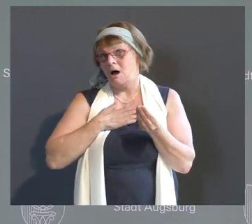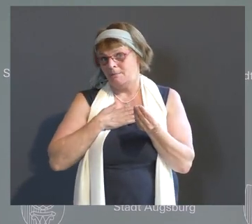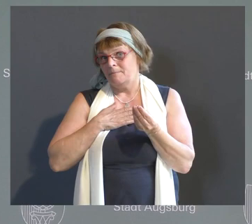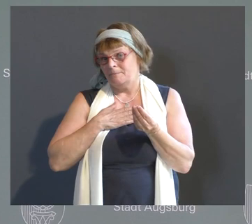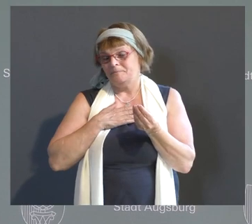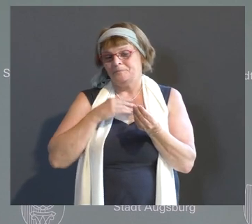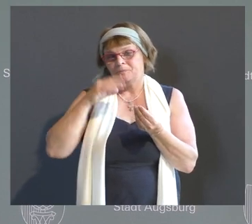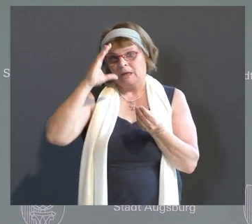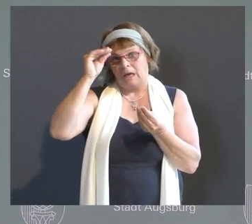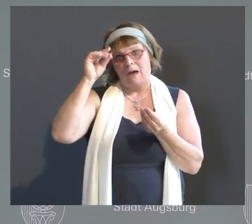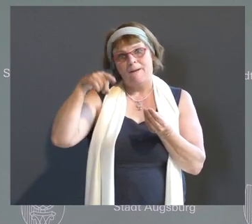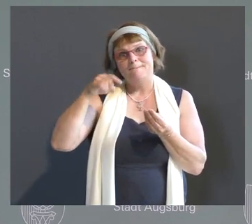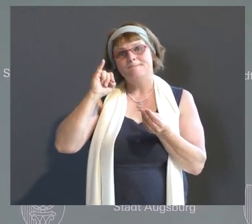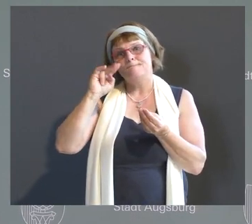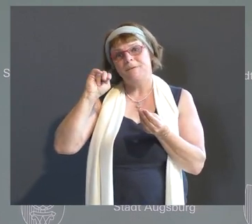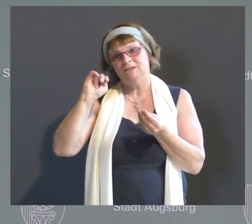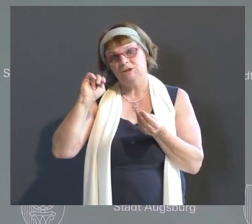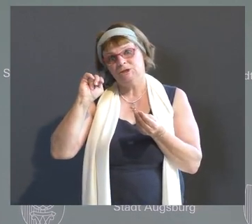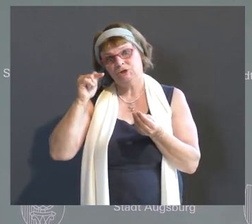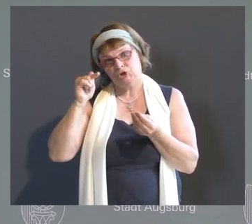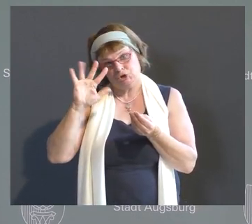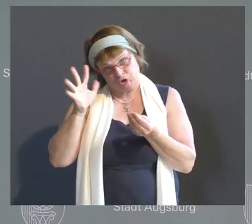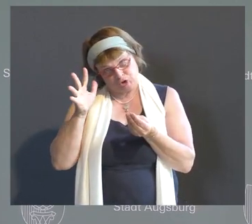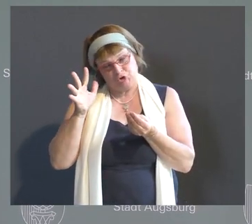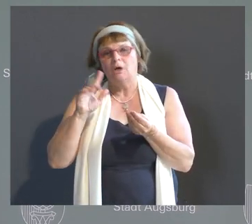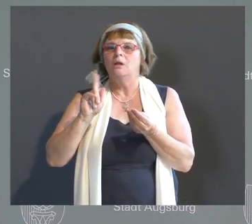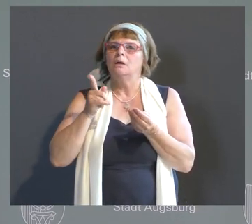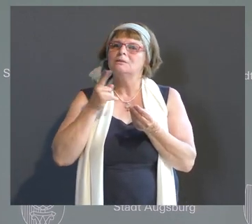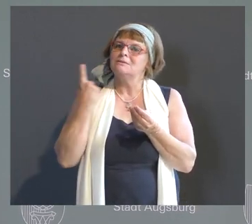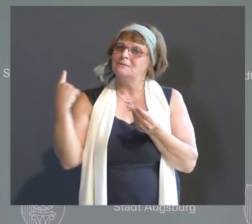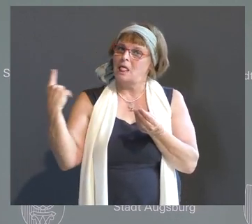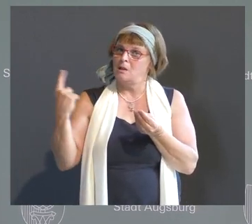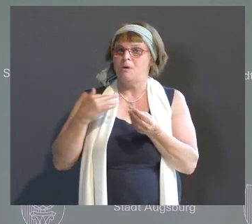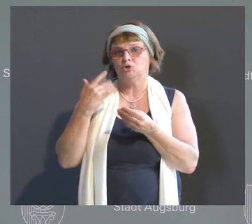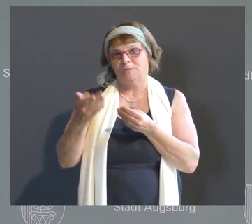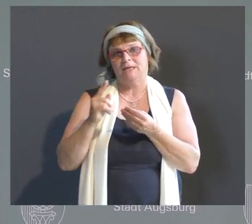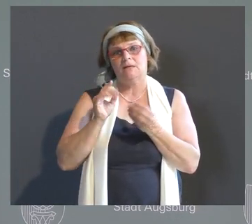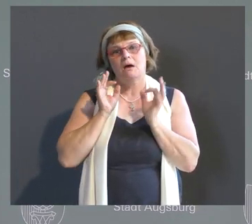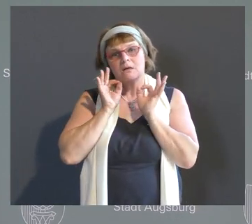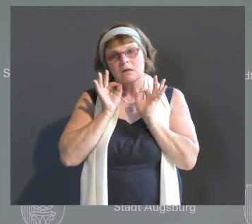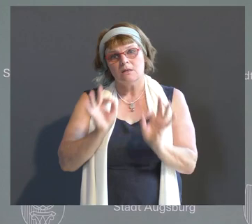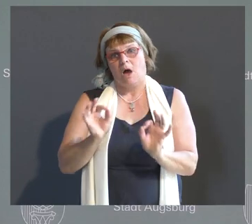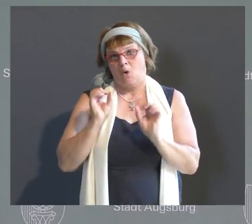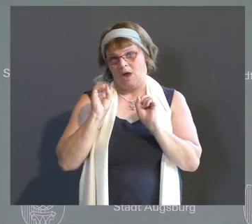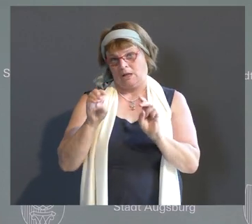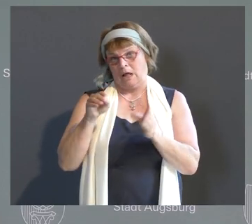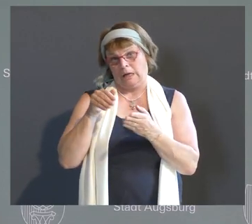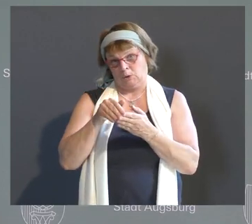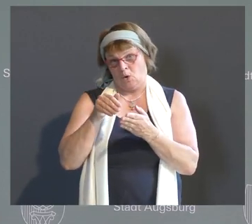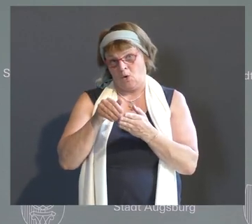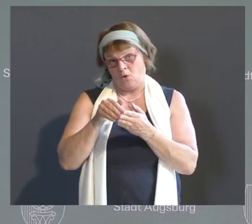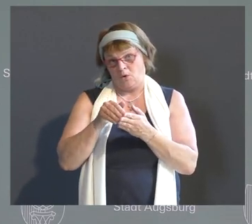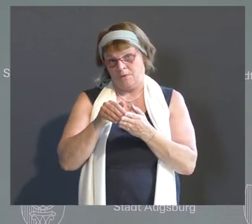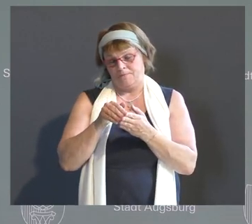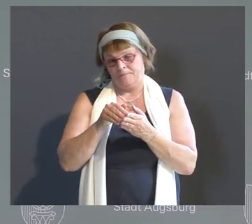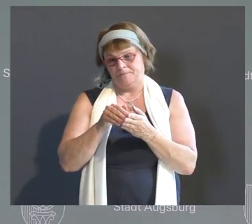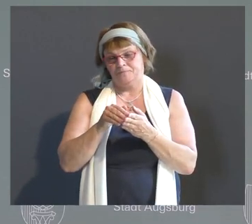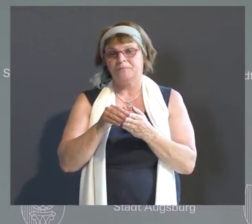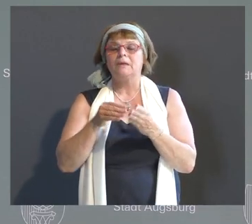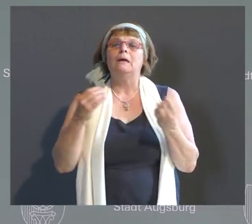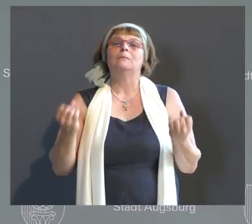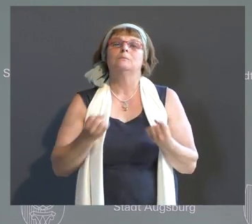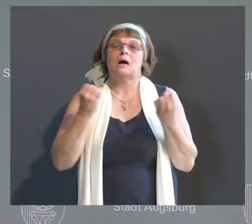Schwald und Herrn Schaumeier die Maßnahmen im Einzelnen erklären. Folgende Maßnahmen sind geplant. Zum einen werden wir